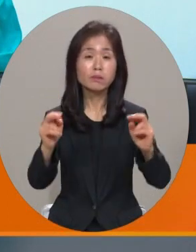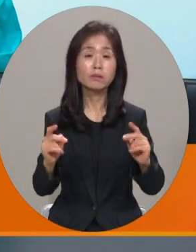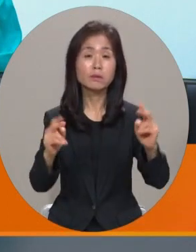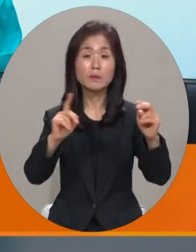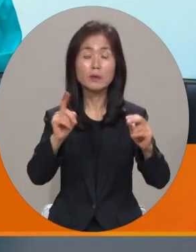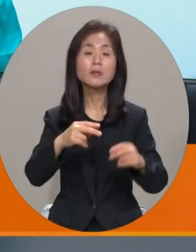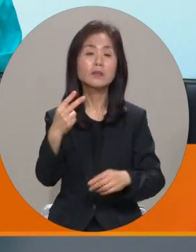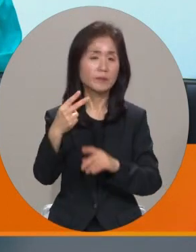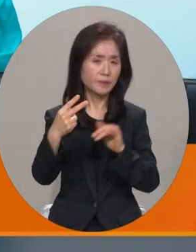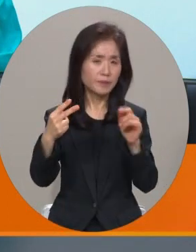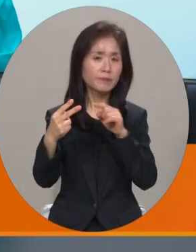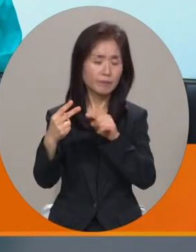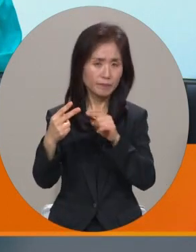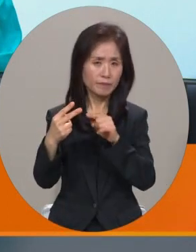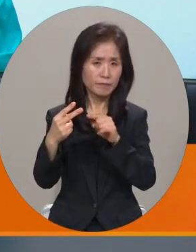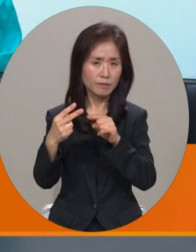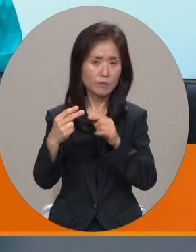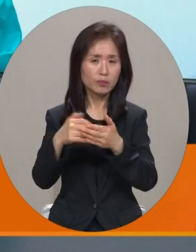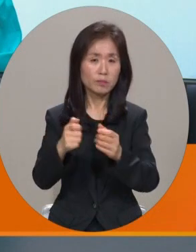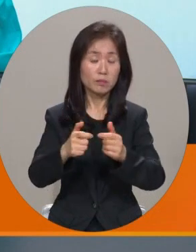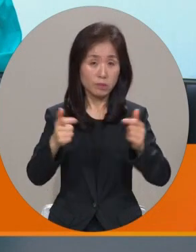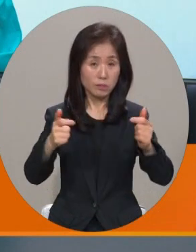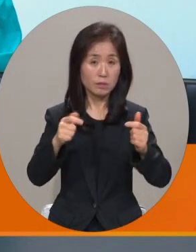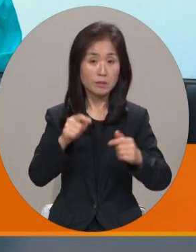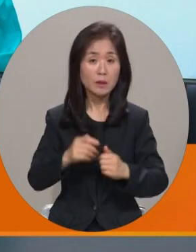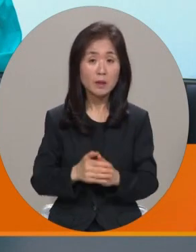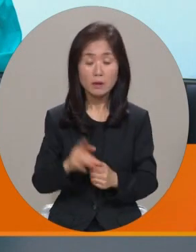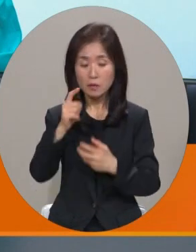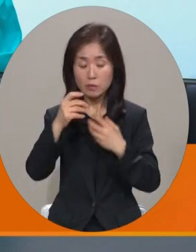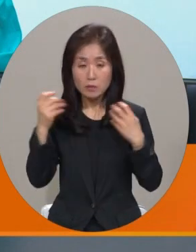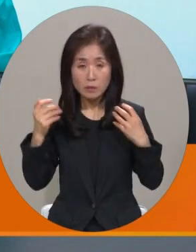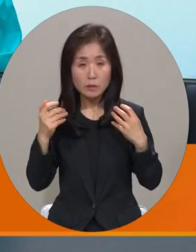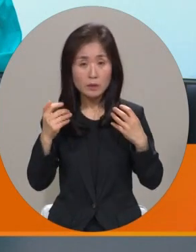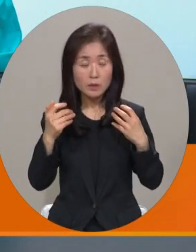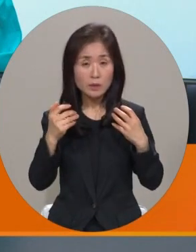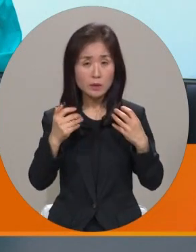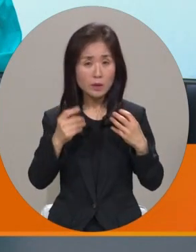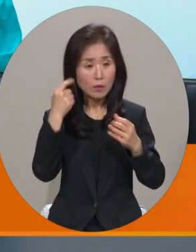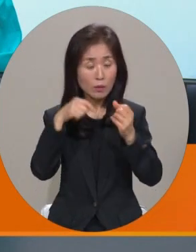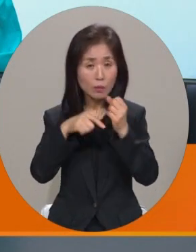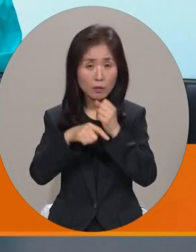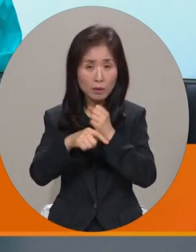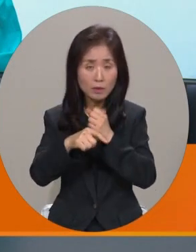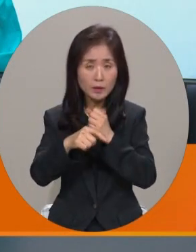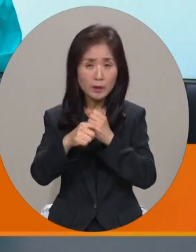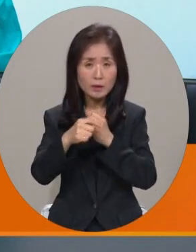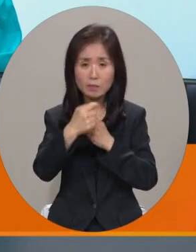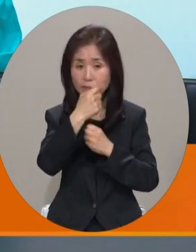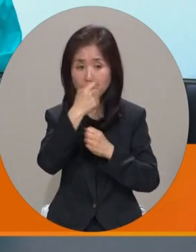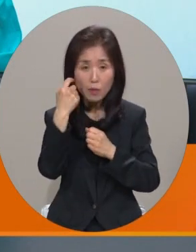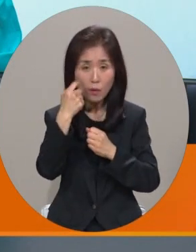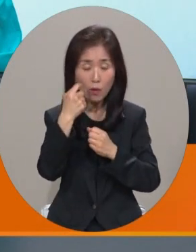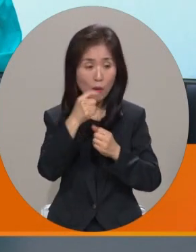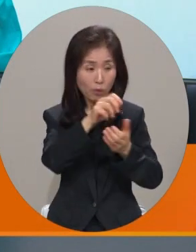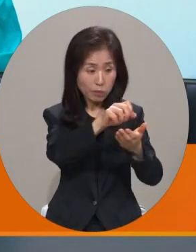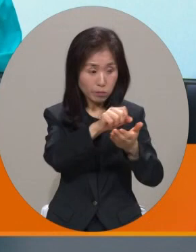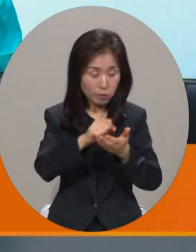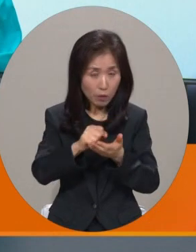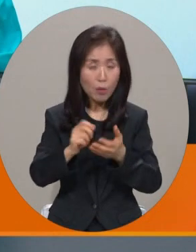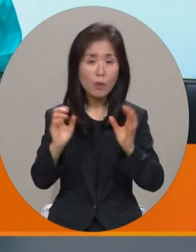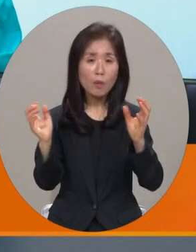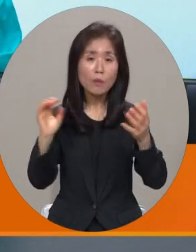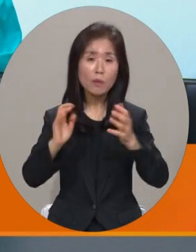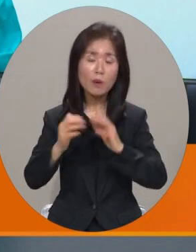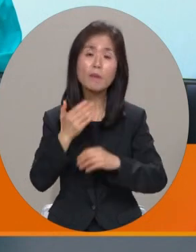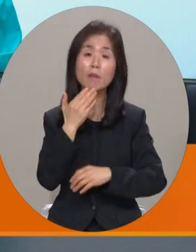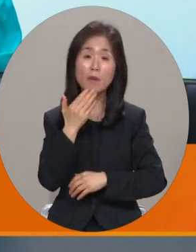의료계가 과학적인 대안을 갖고 온다면 논의할 수 있다고 여지를 남겨 뒀는데요 하지만 의료기 안에서도